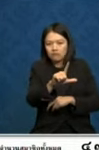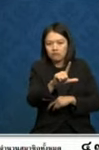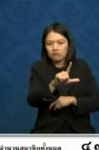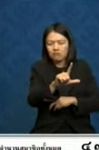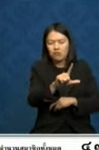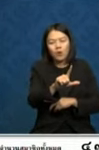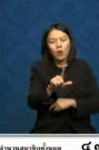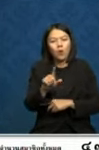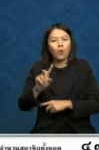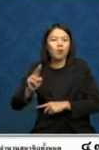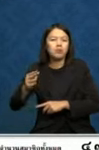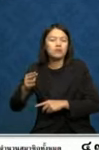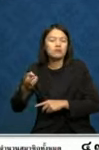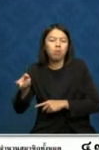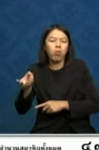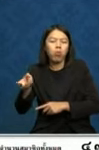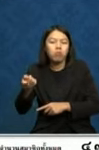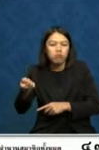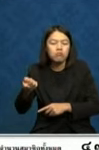มันน้อยมากนะครับ